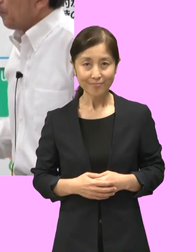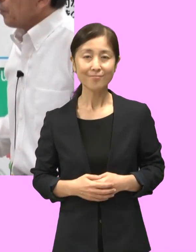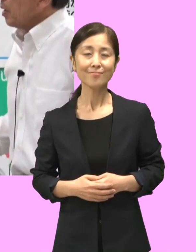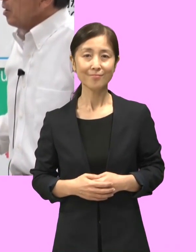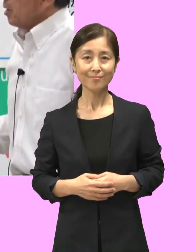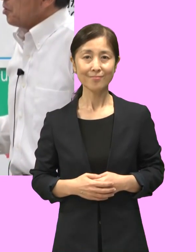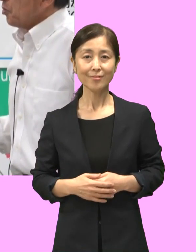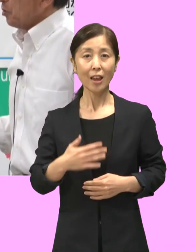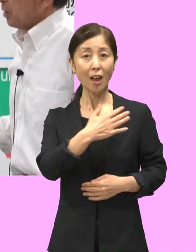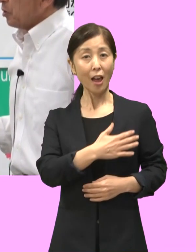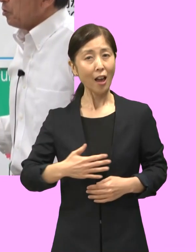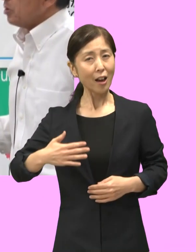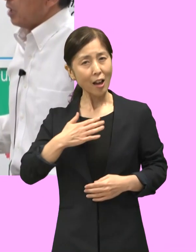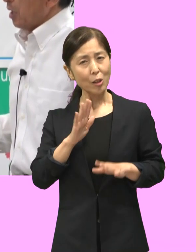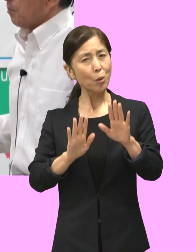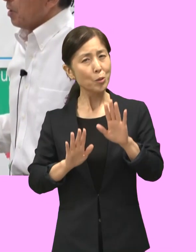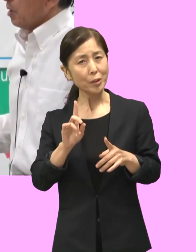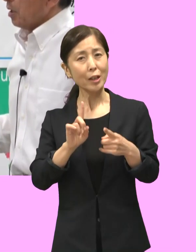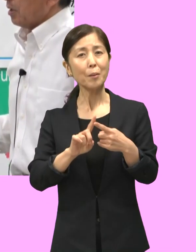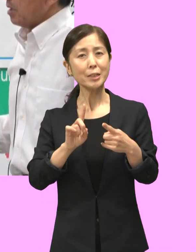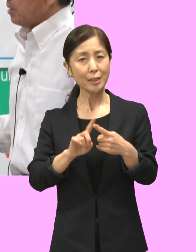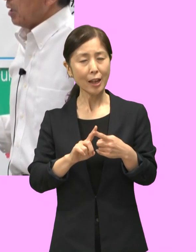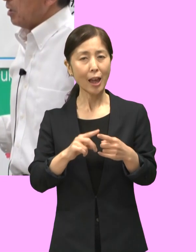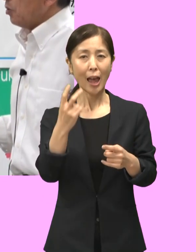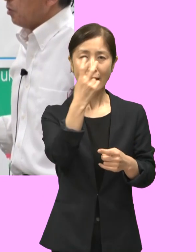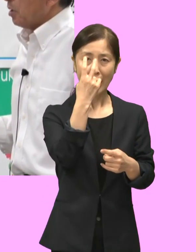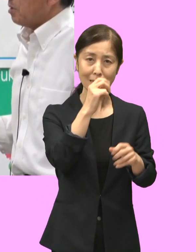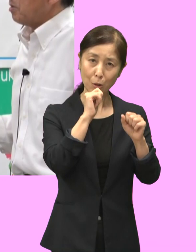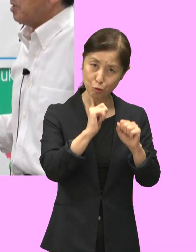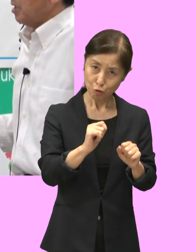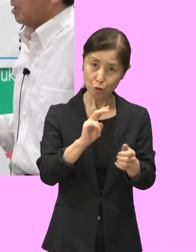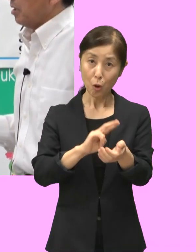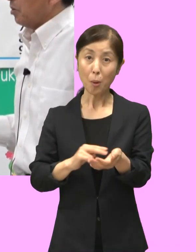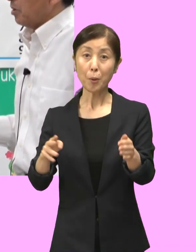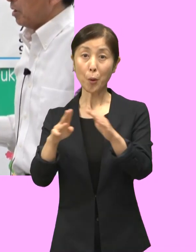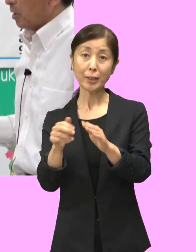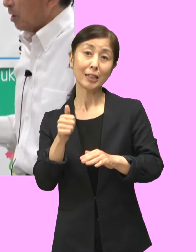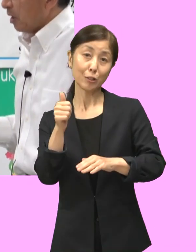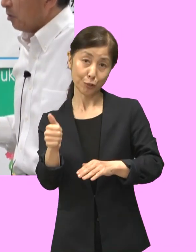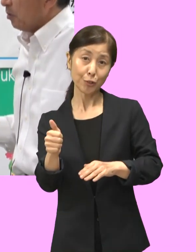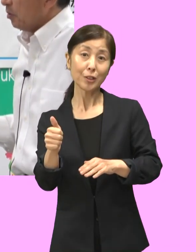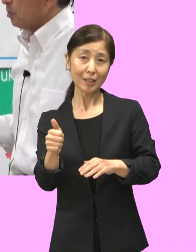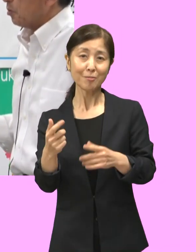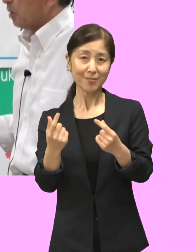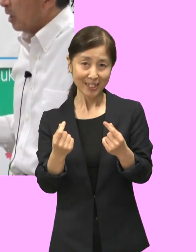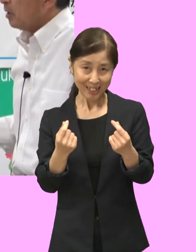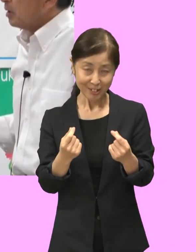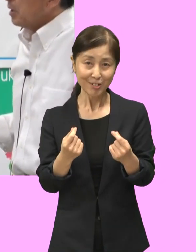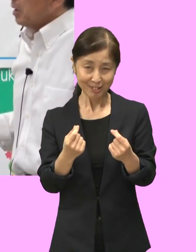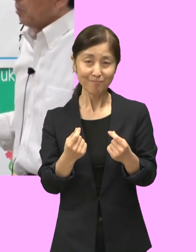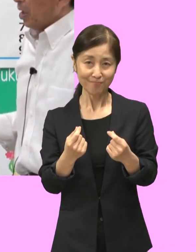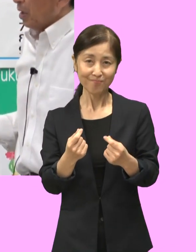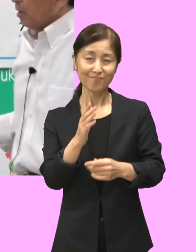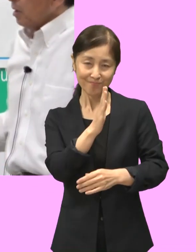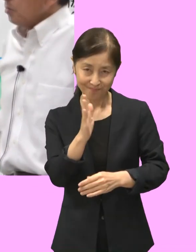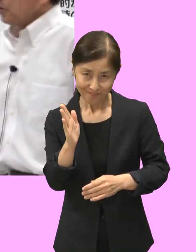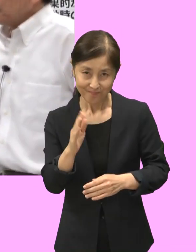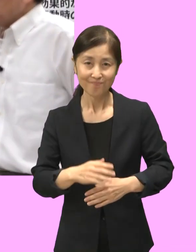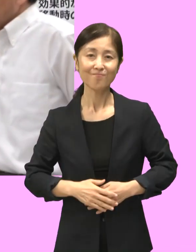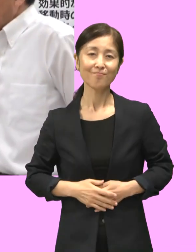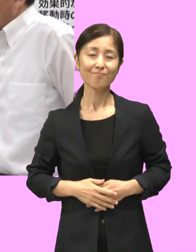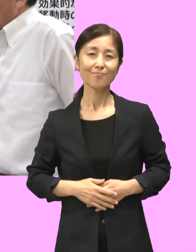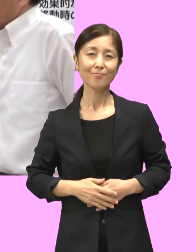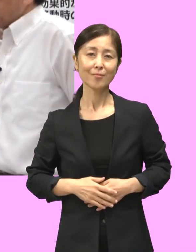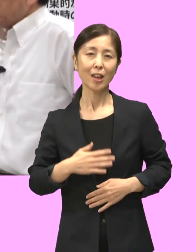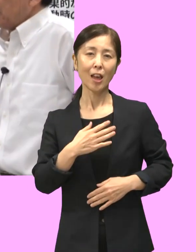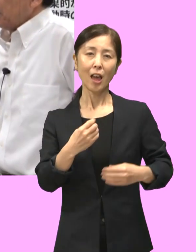で症状などに応じて検査や医療を適切に利用していただきたいということで、まあ、無症